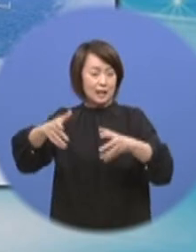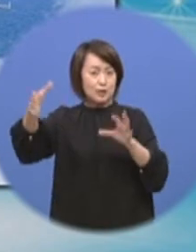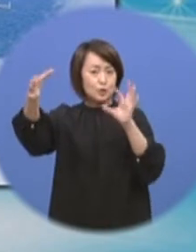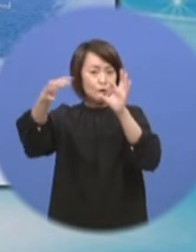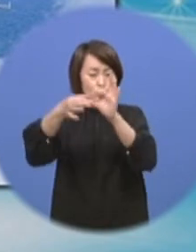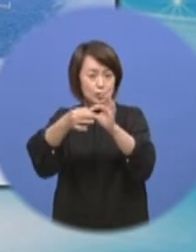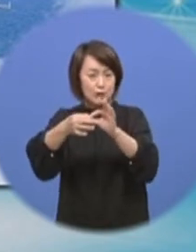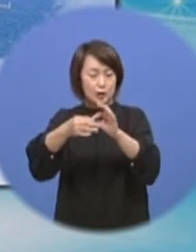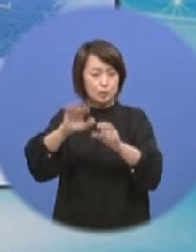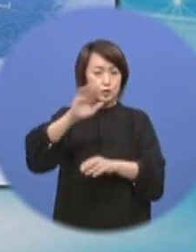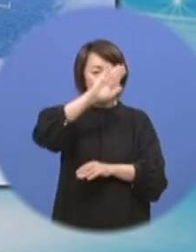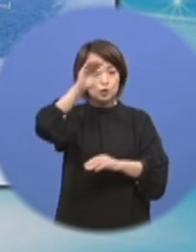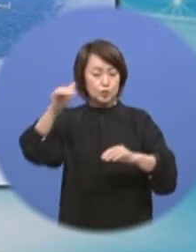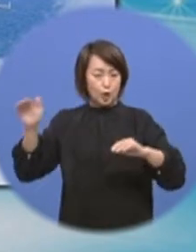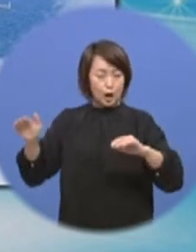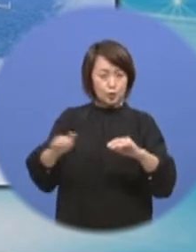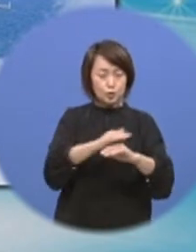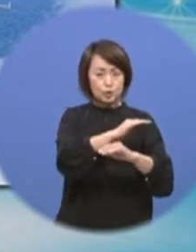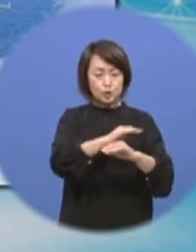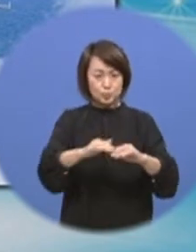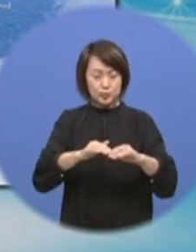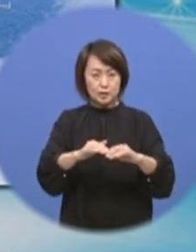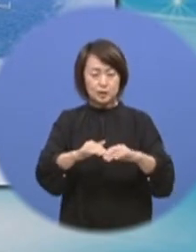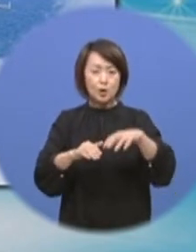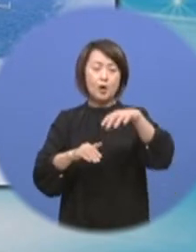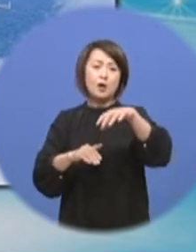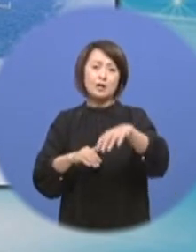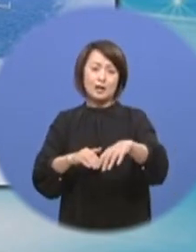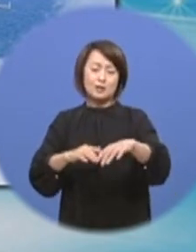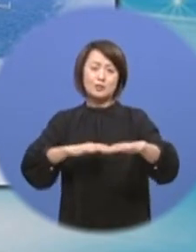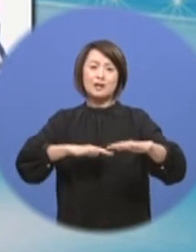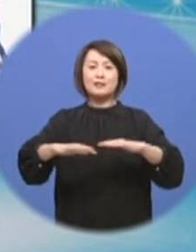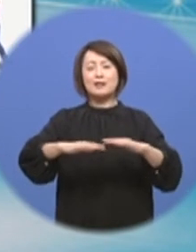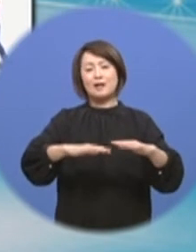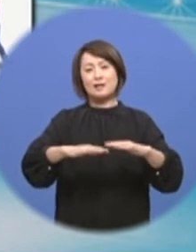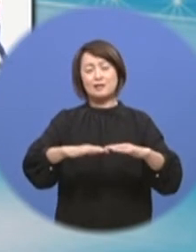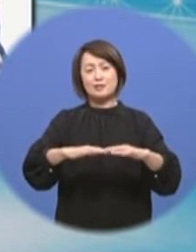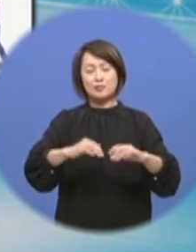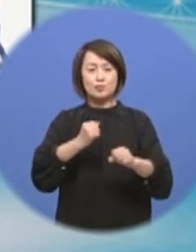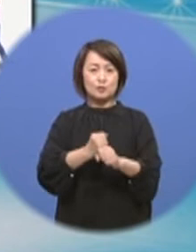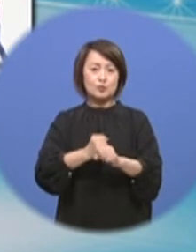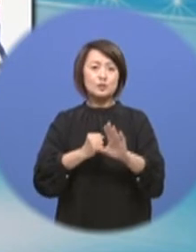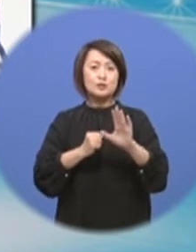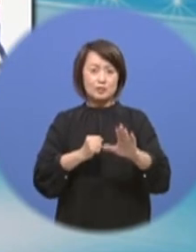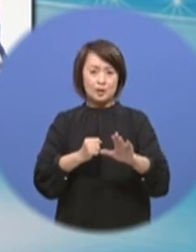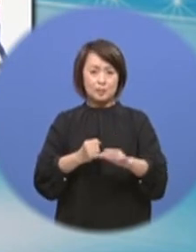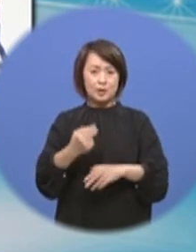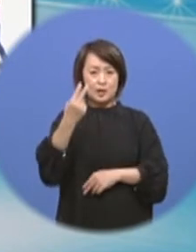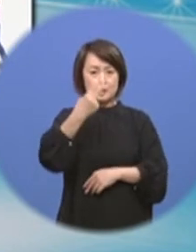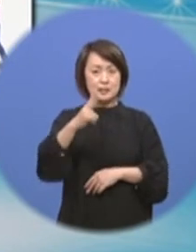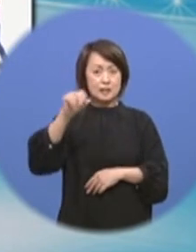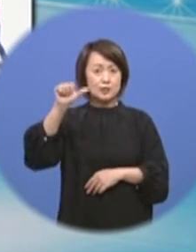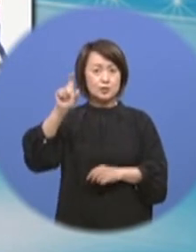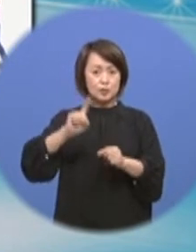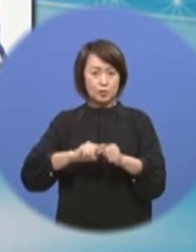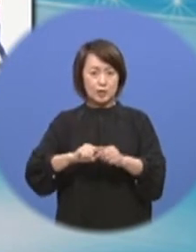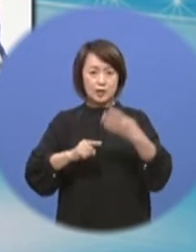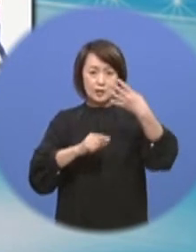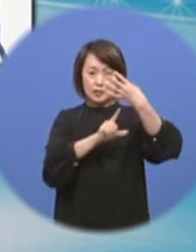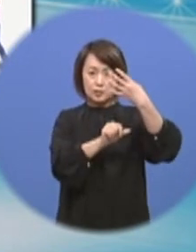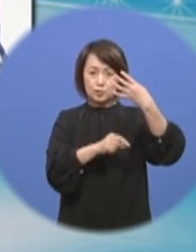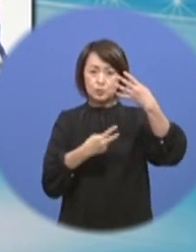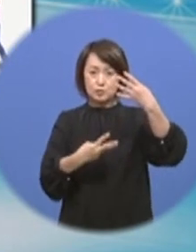空に囲まれた万博として会場がデザインされています開催期間は2025年4月13日から